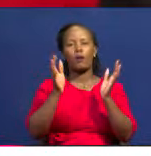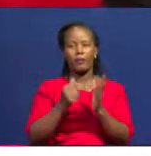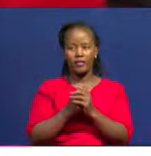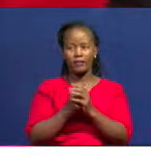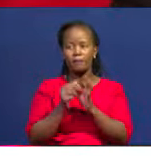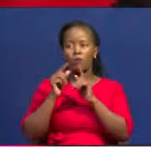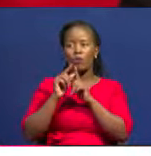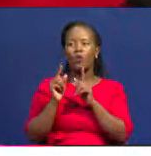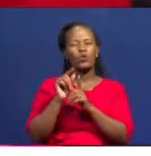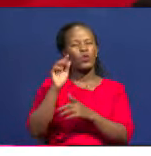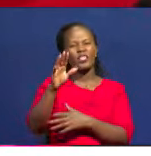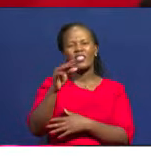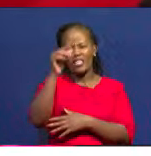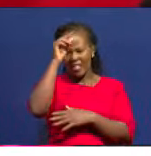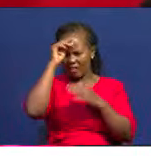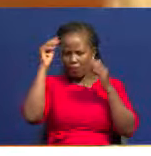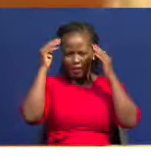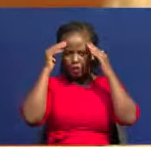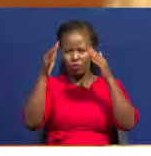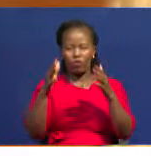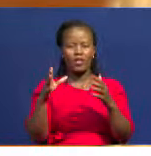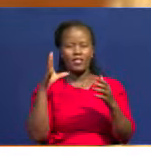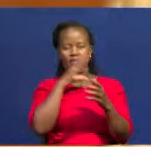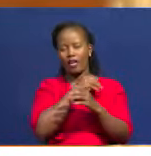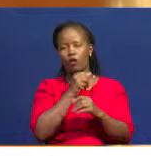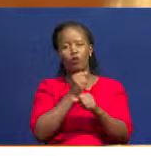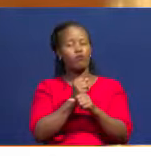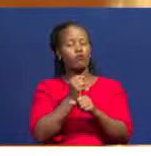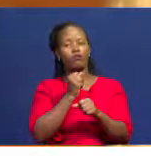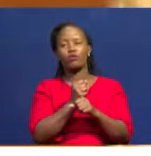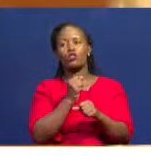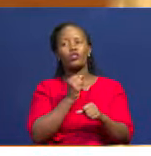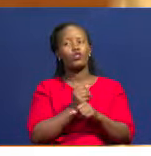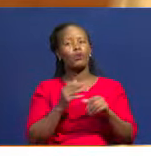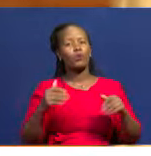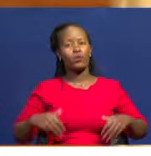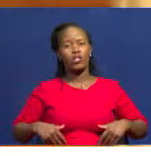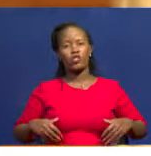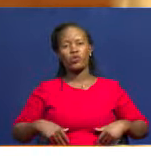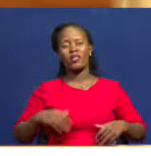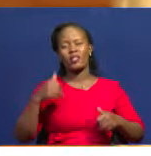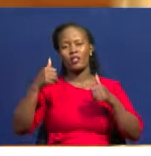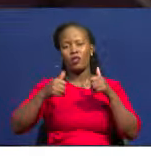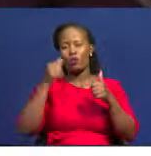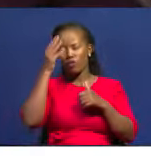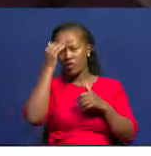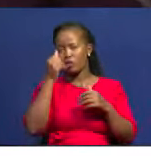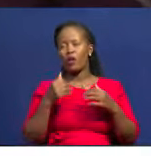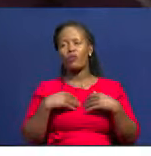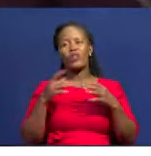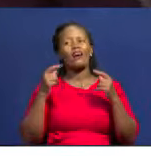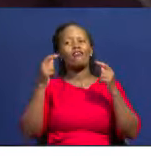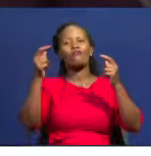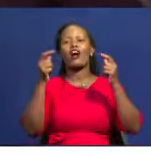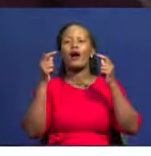swala la ukosefu wa ajira miongoni mwa vijana ambalo walisema linachochea maandamano hapa nchini.